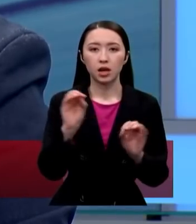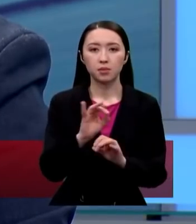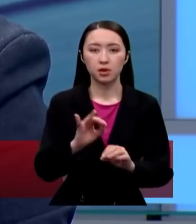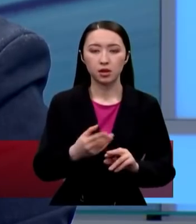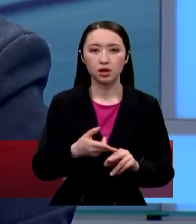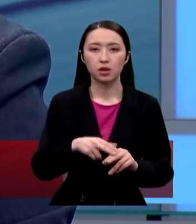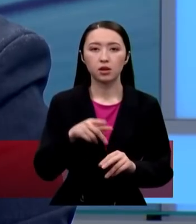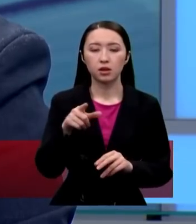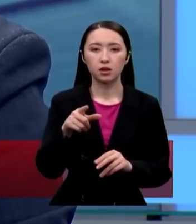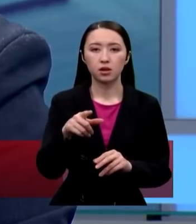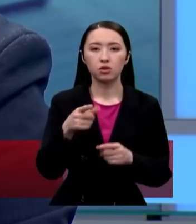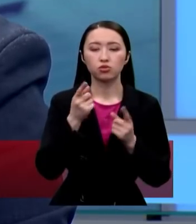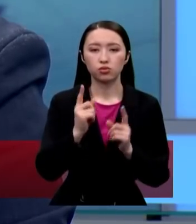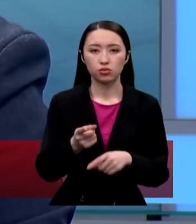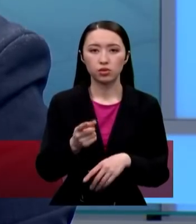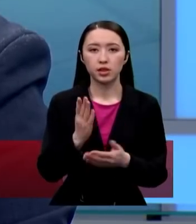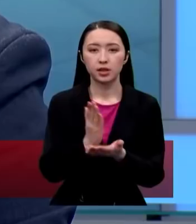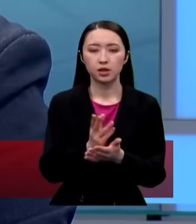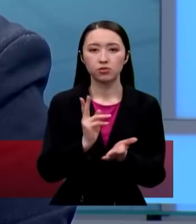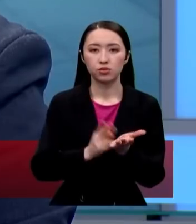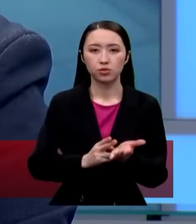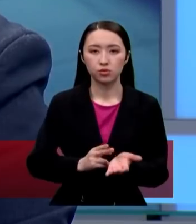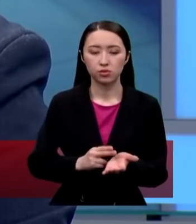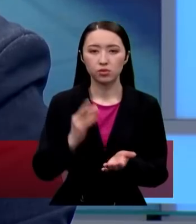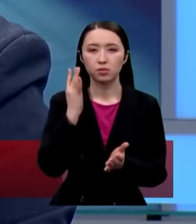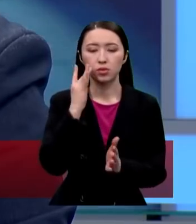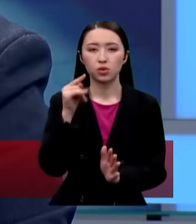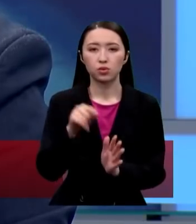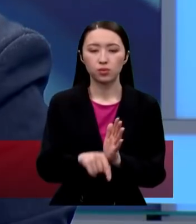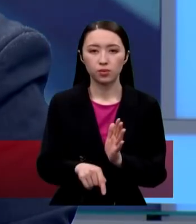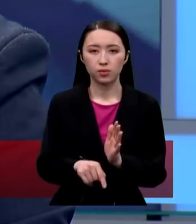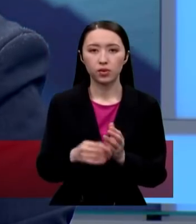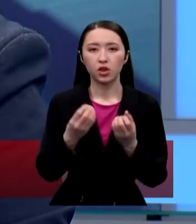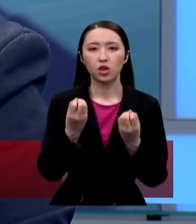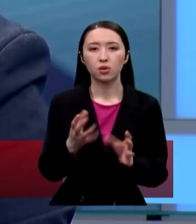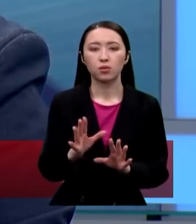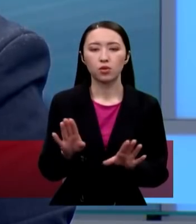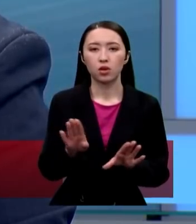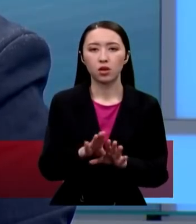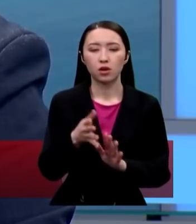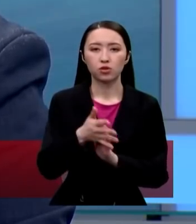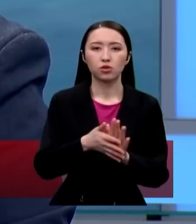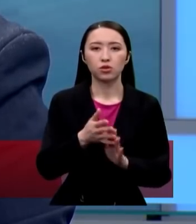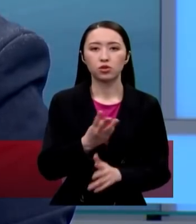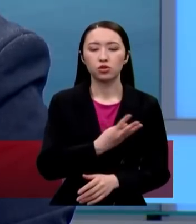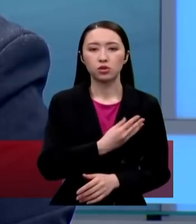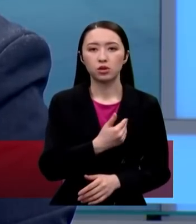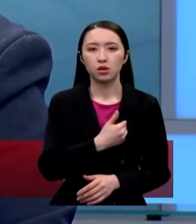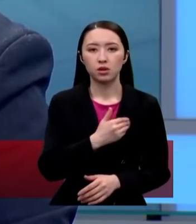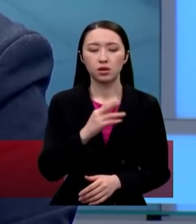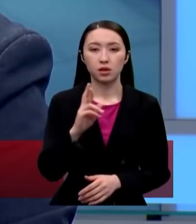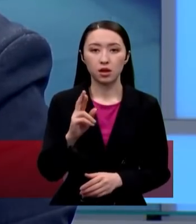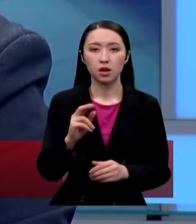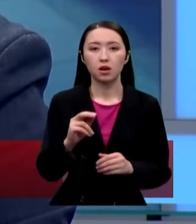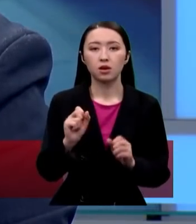если они имеют под собой основания, а не просто выражение какой-либо позиции налогоплательщика, да,